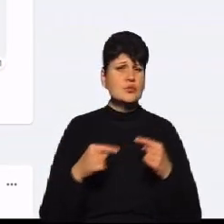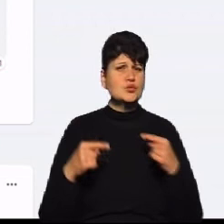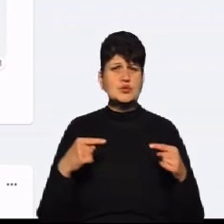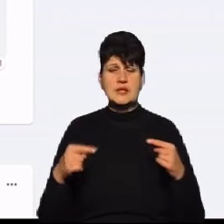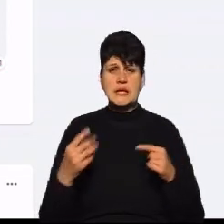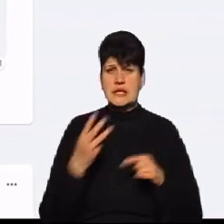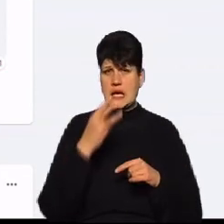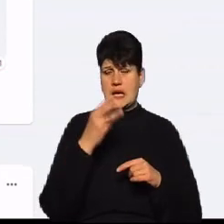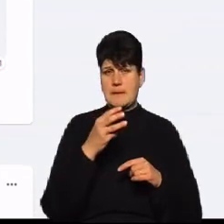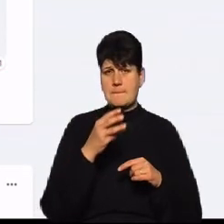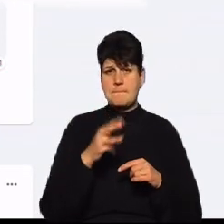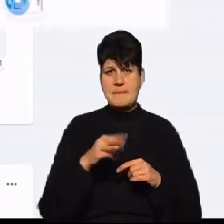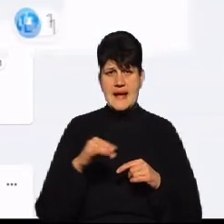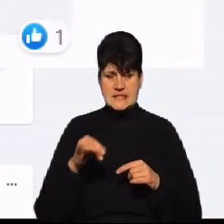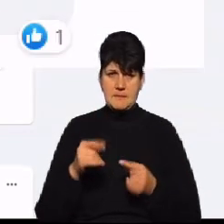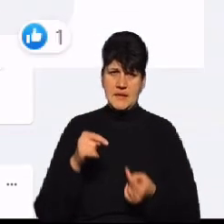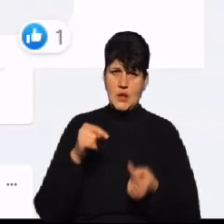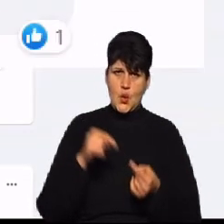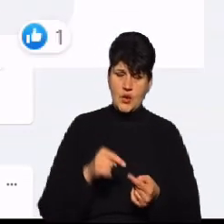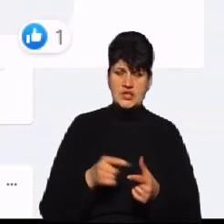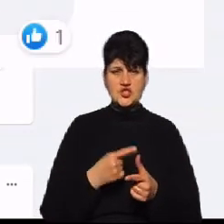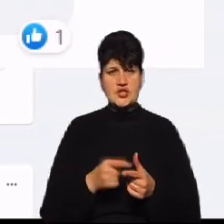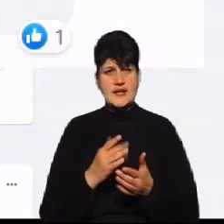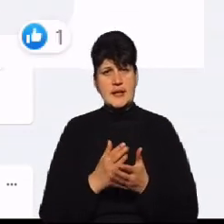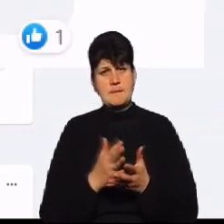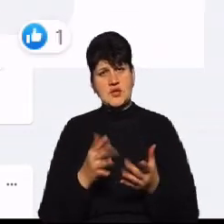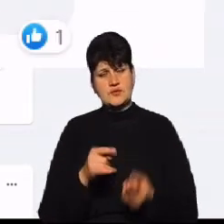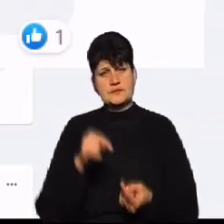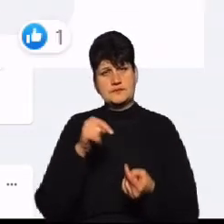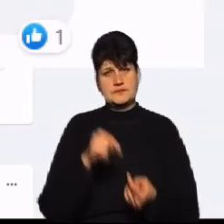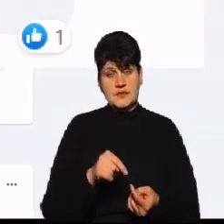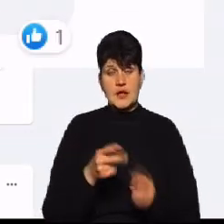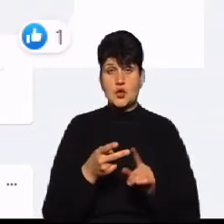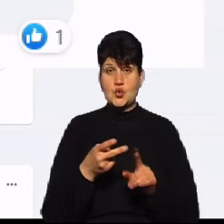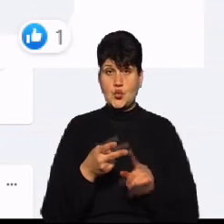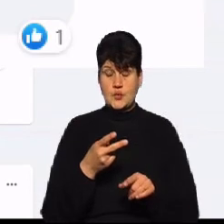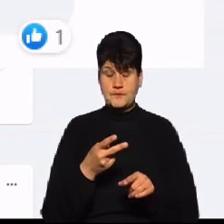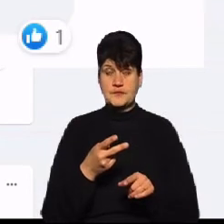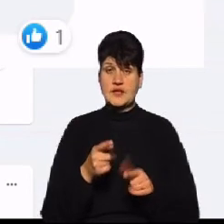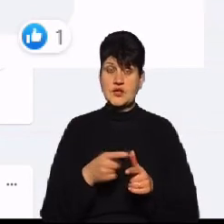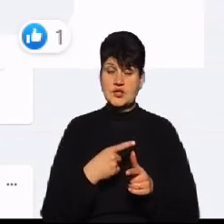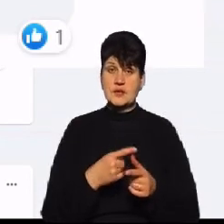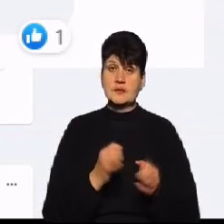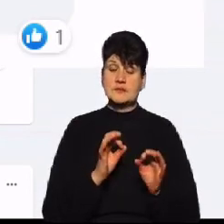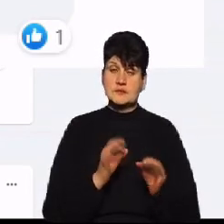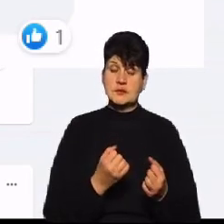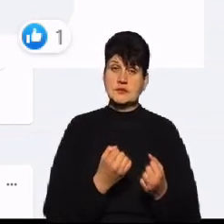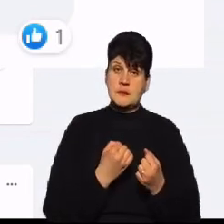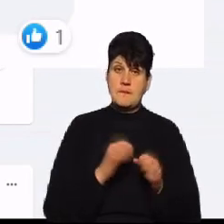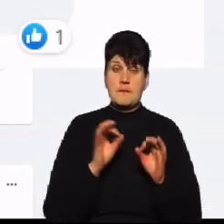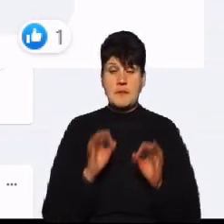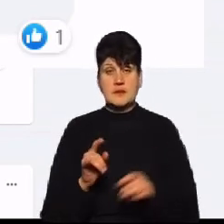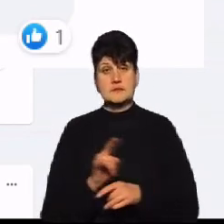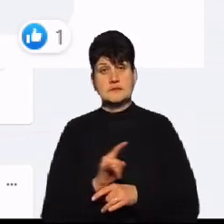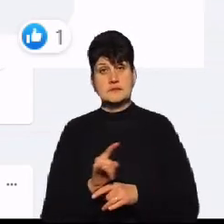підходить вакцинація, чи, можливо, є якісь більш сприятливі. І друге, безпечно чи ні, що є міфом, що правдою щодо вакцинування, і